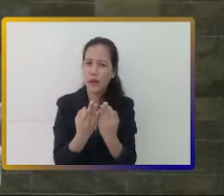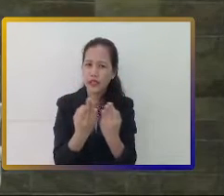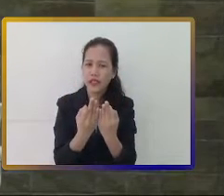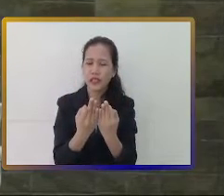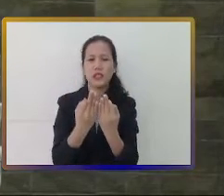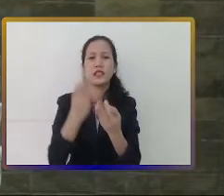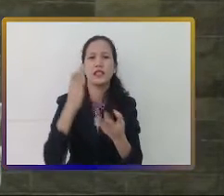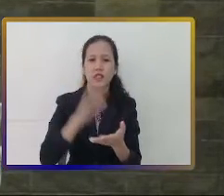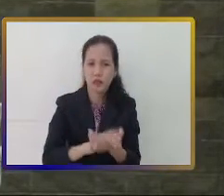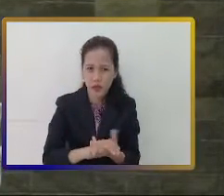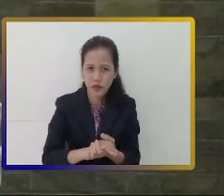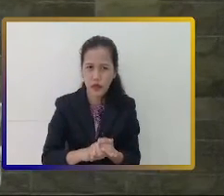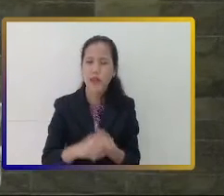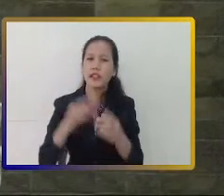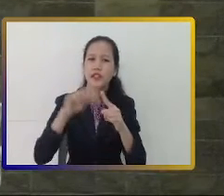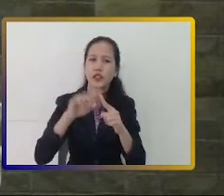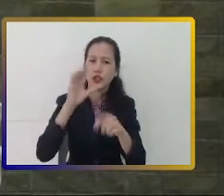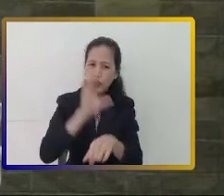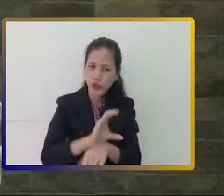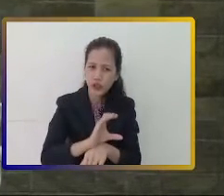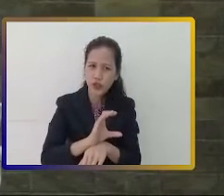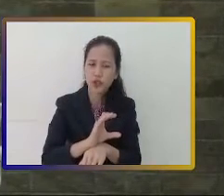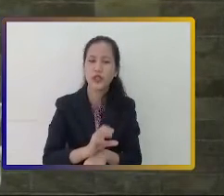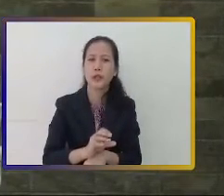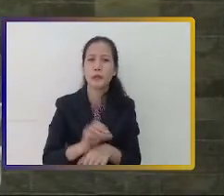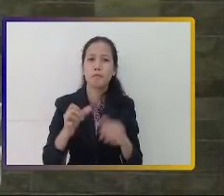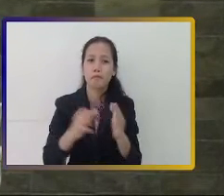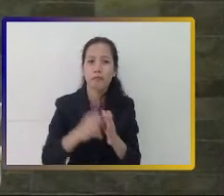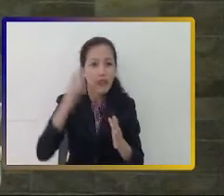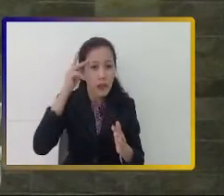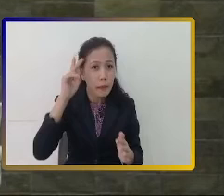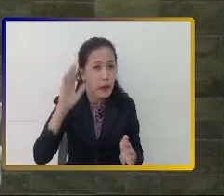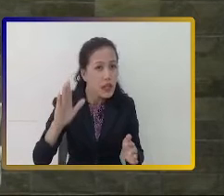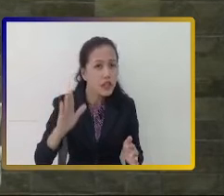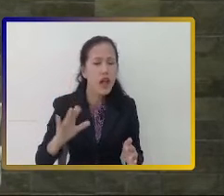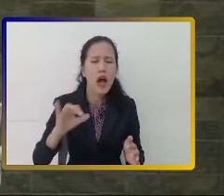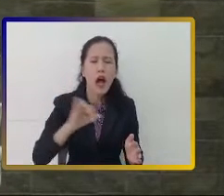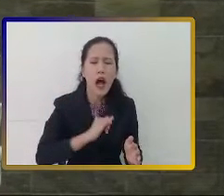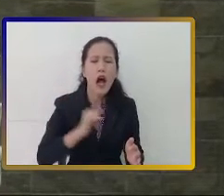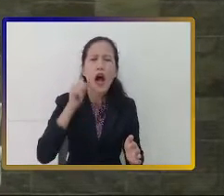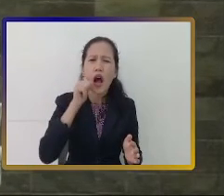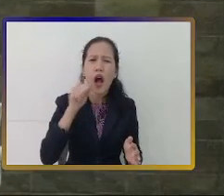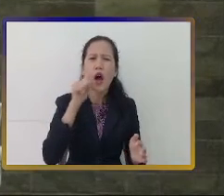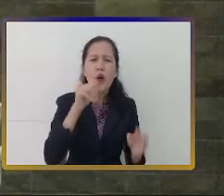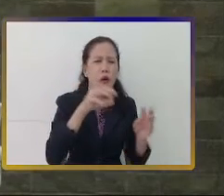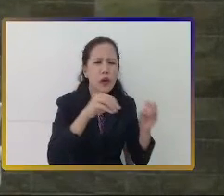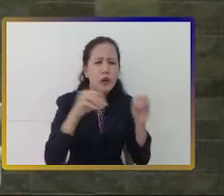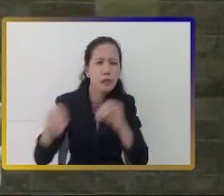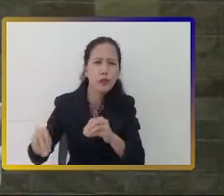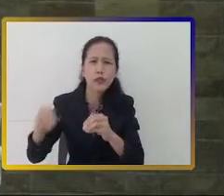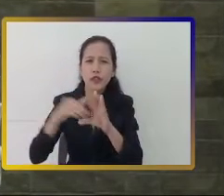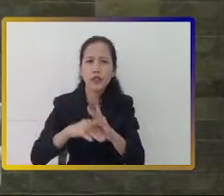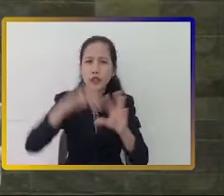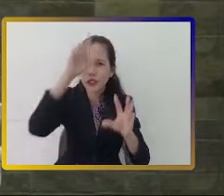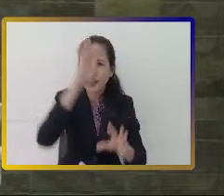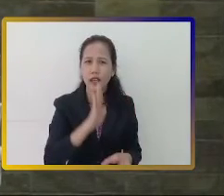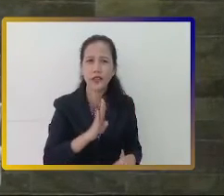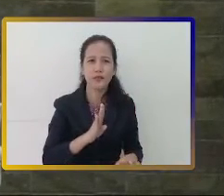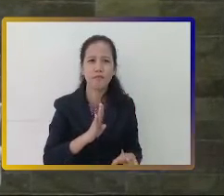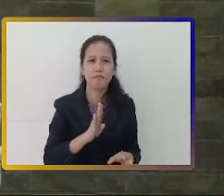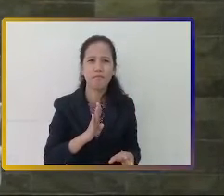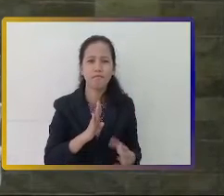family ko, sa church, gawain sa Navy Base, dito po yung pastor po natin. I always entrust everything to God.